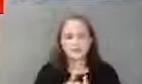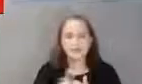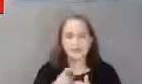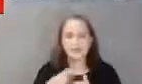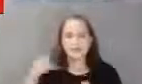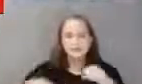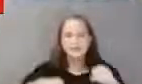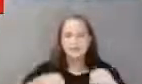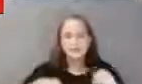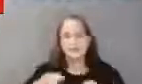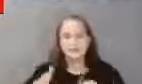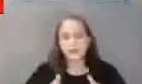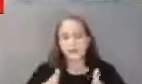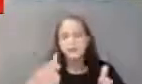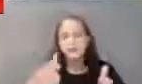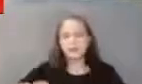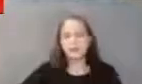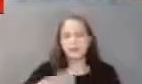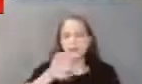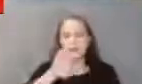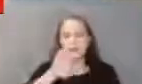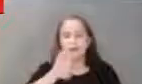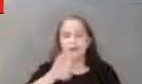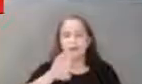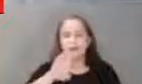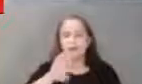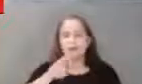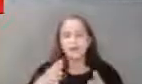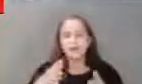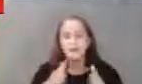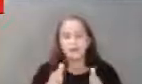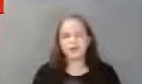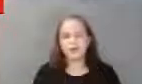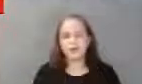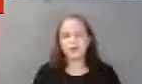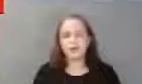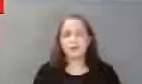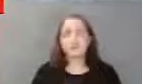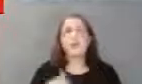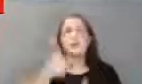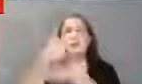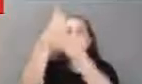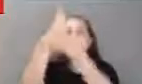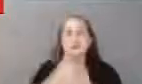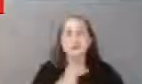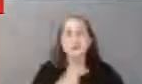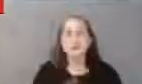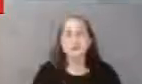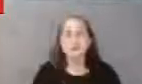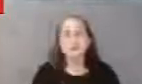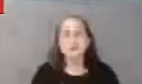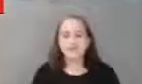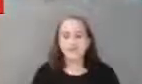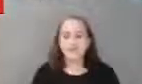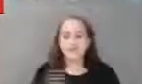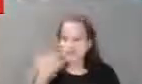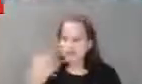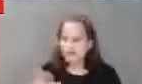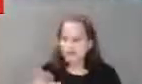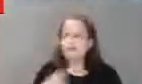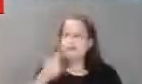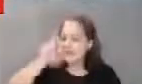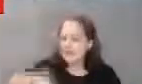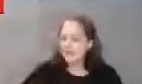ang dami agad na naging build-up ng mga bikes, hindi na pala sa mga motor at sa mga sasakyan, maging sa mga bisikleta na ka. Hi,